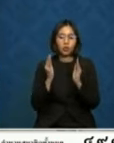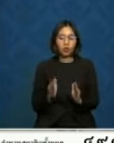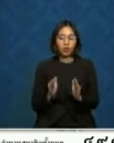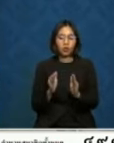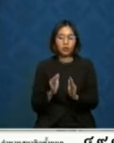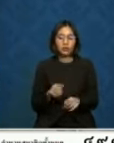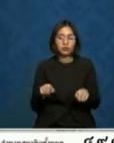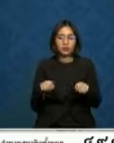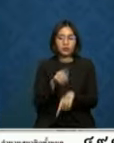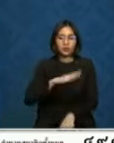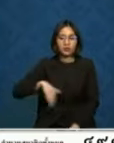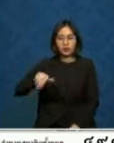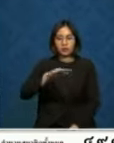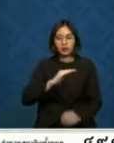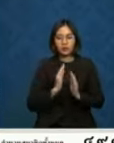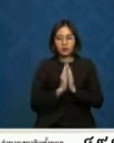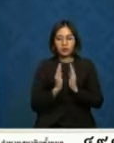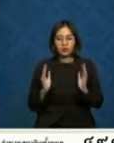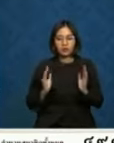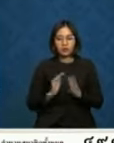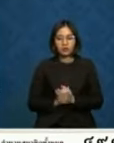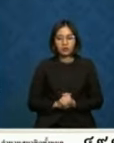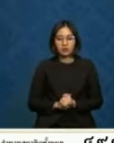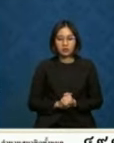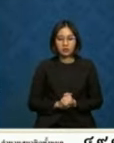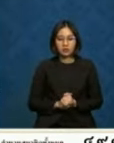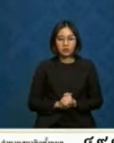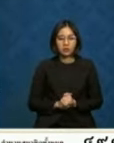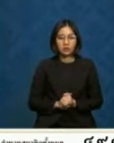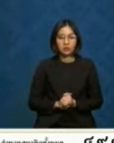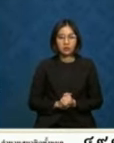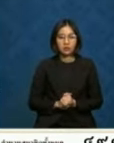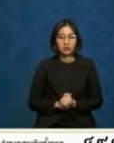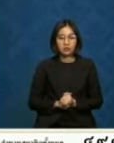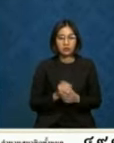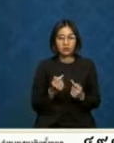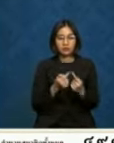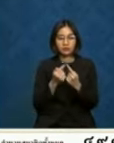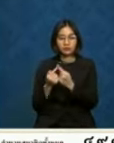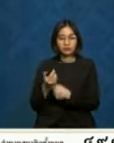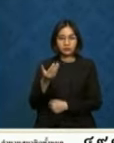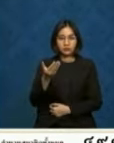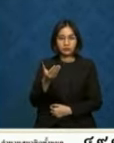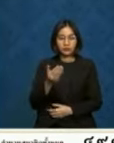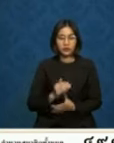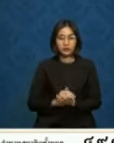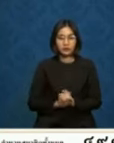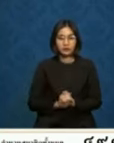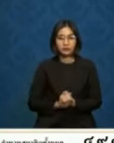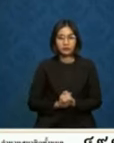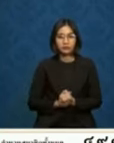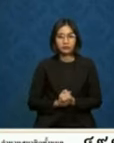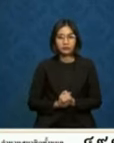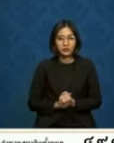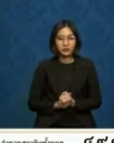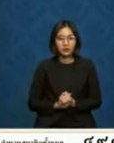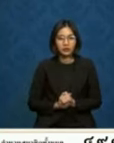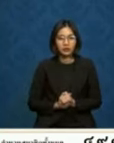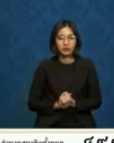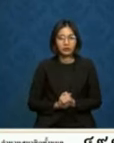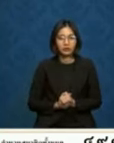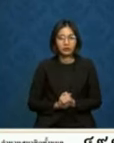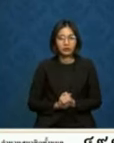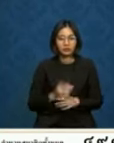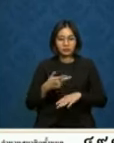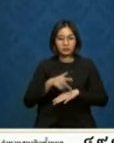นเดียวกับพวกเราค่ะขอบพระคุณค่ะ ครับขอบคุณครับต่อไปก็เชิญคุณวีรพัฒน์คันทะครับ